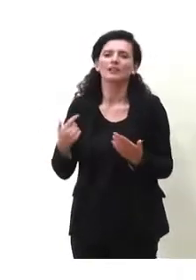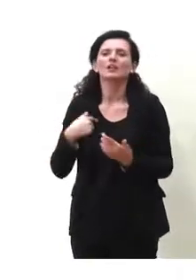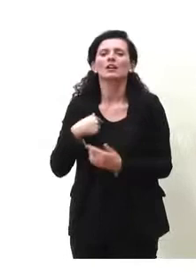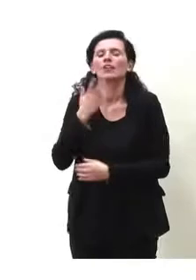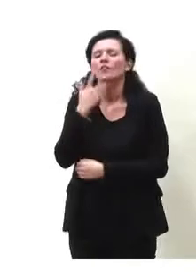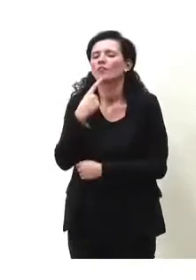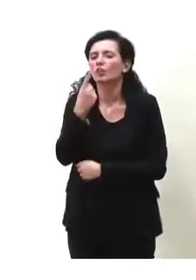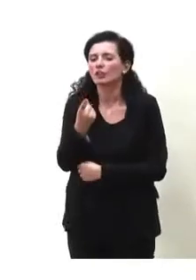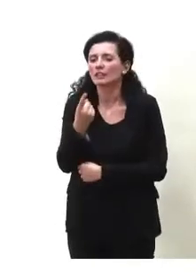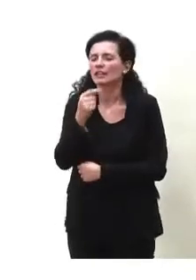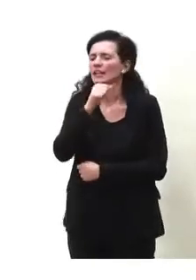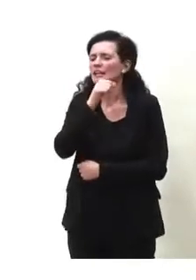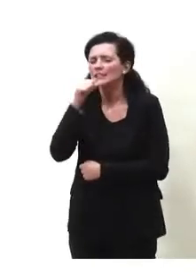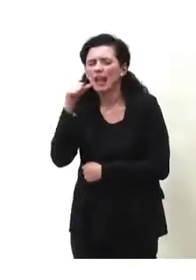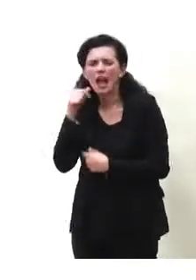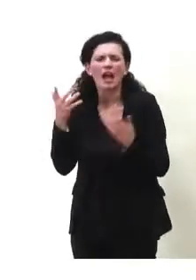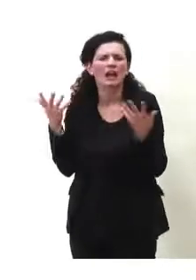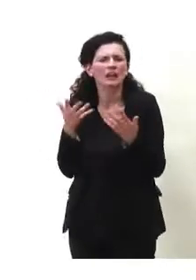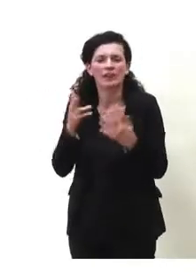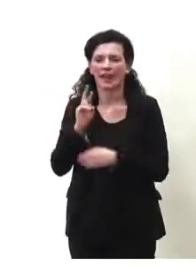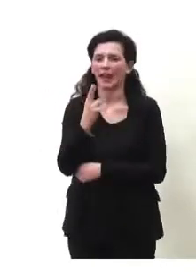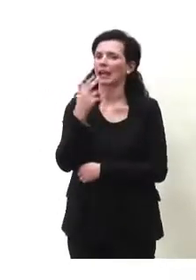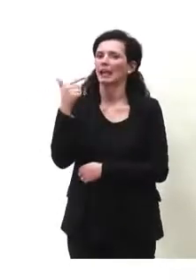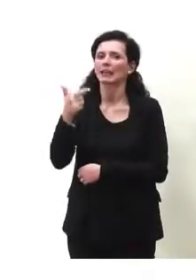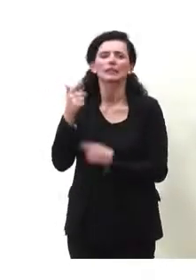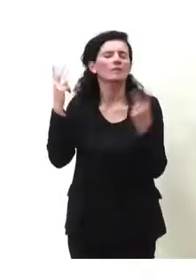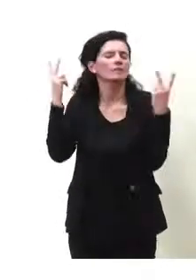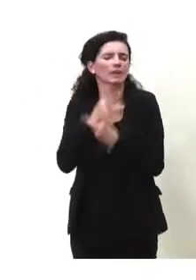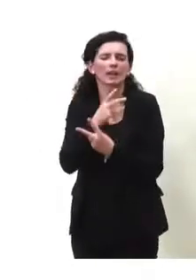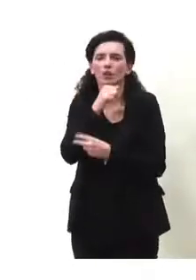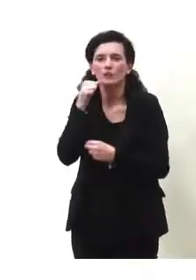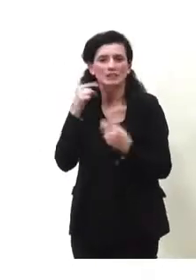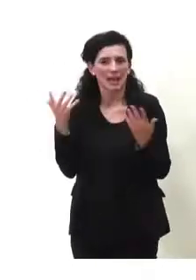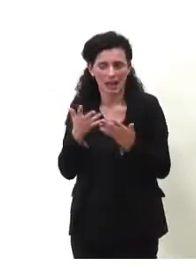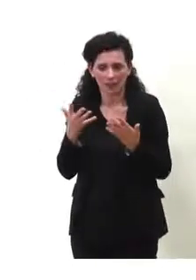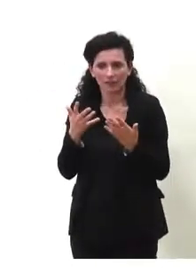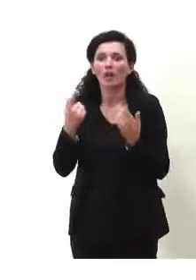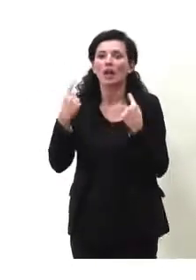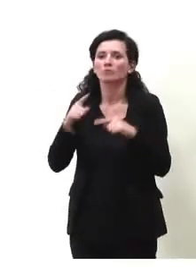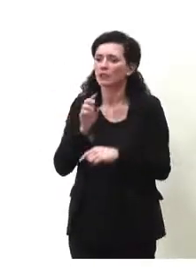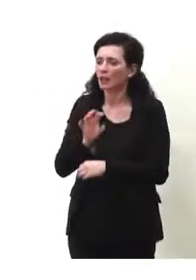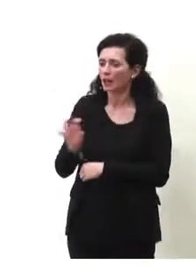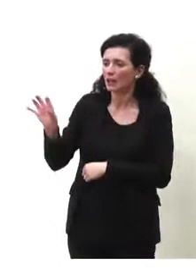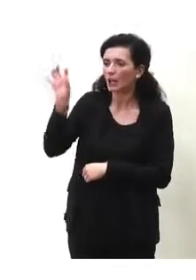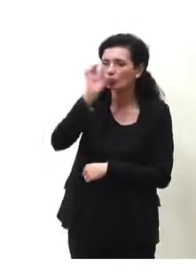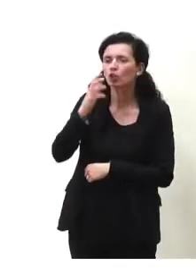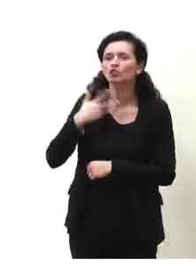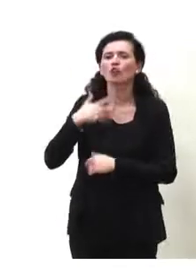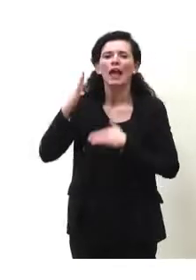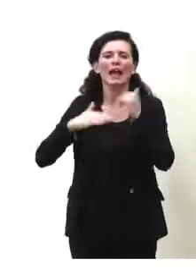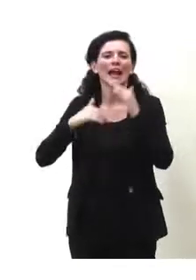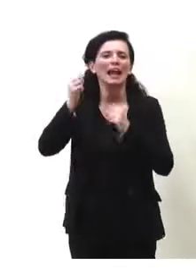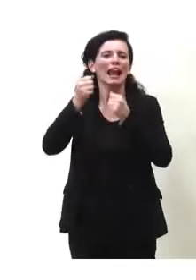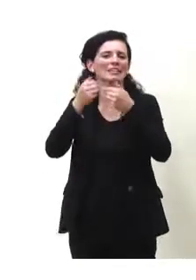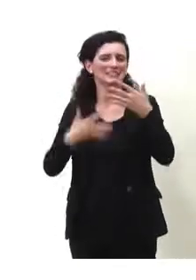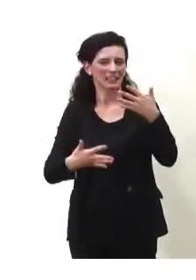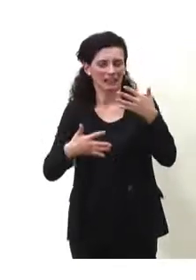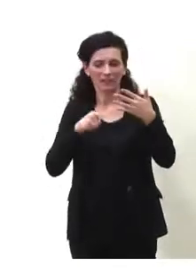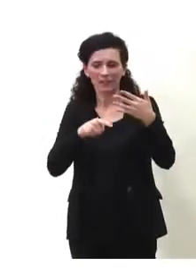cosa serve veramente RT, a parte le discussioni e le classifiche fra regioni che non mi appassionano? Servono a dare